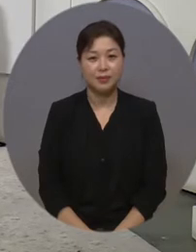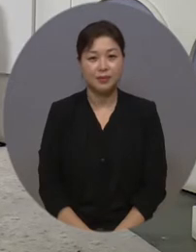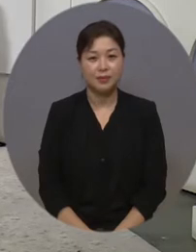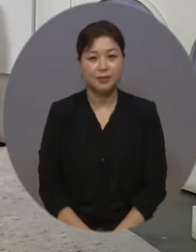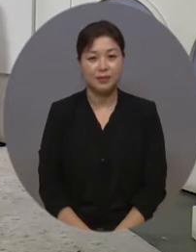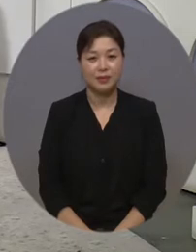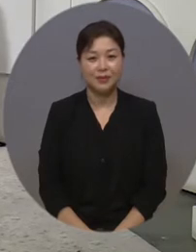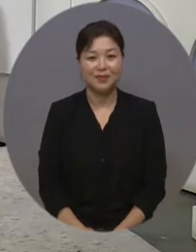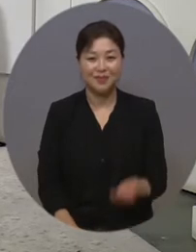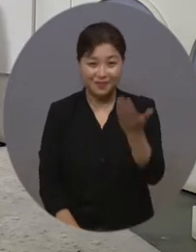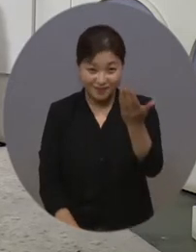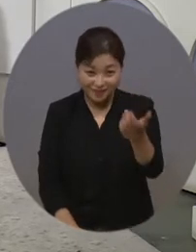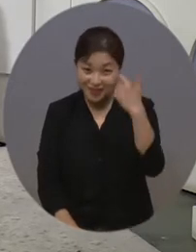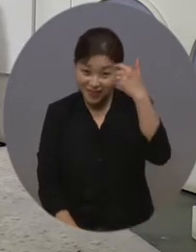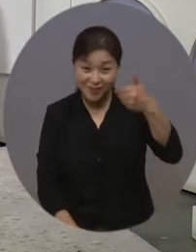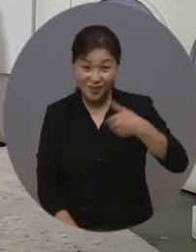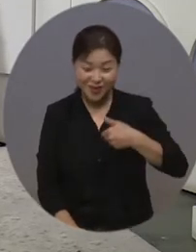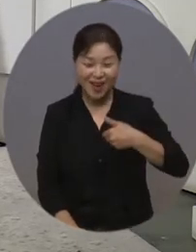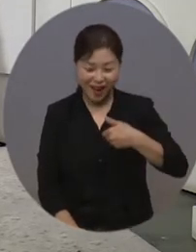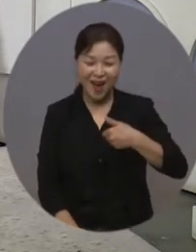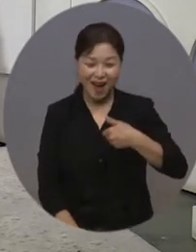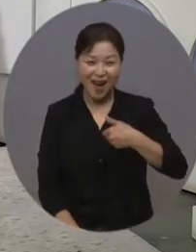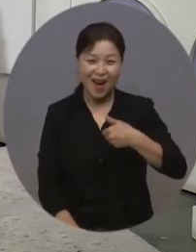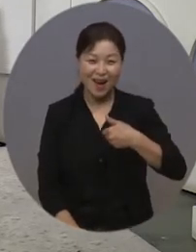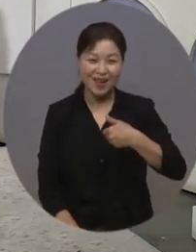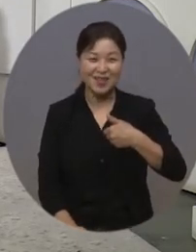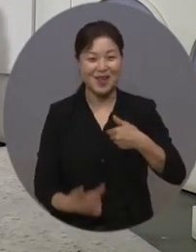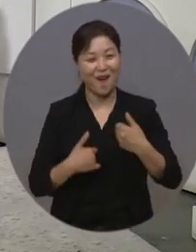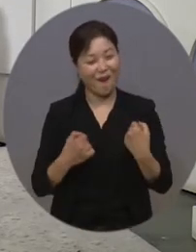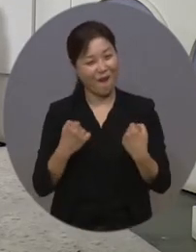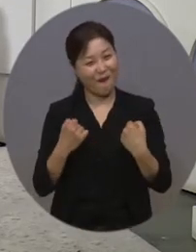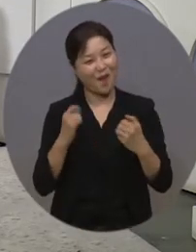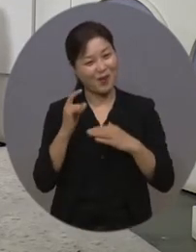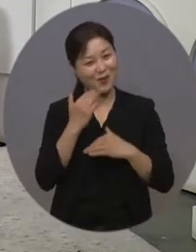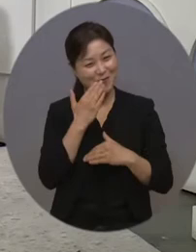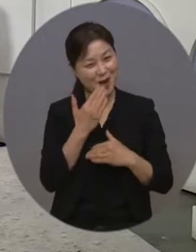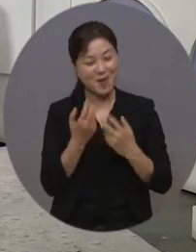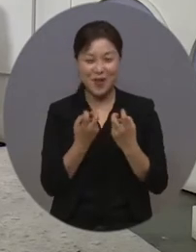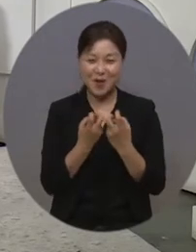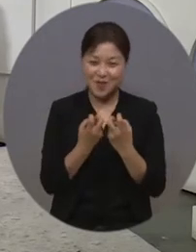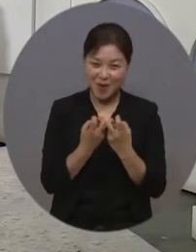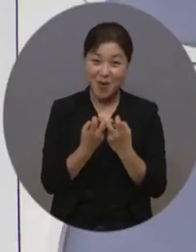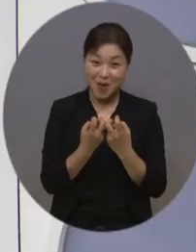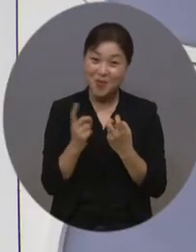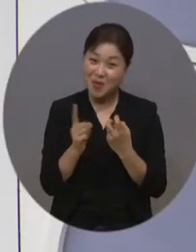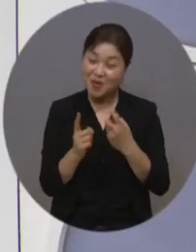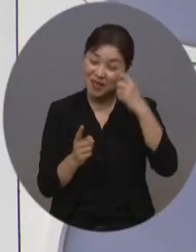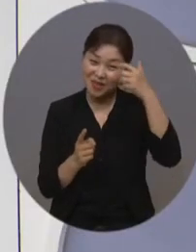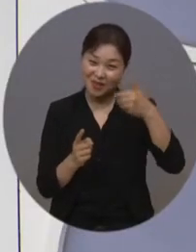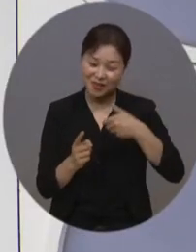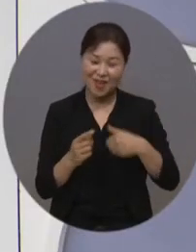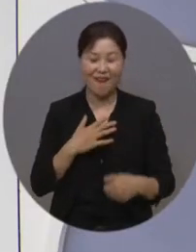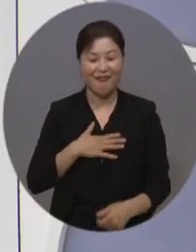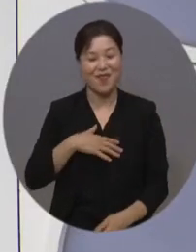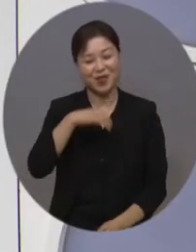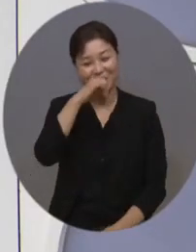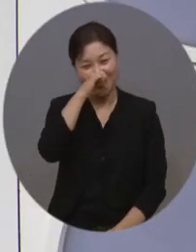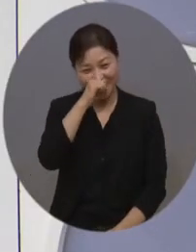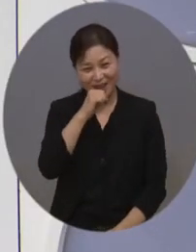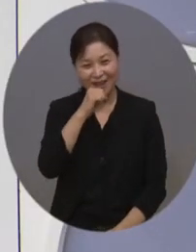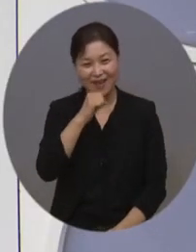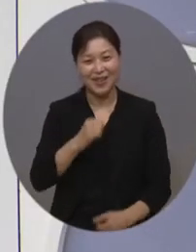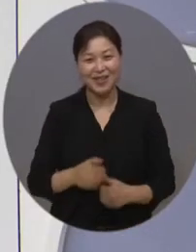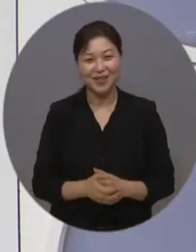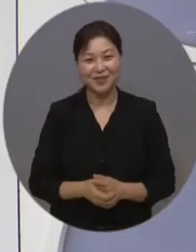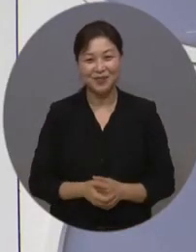그런 질문을 가끔 받아서 아주 기분이 좋은데 정대님이 그런 말씀을 해주시니까 더더구나 아주 기분이